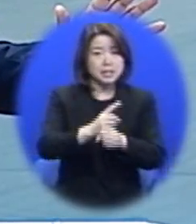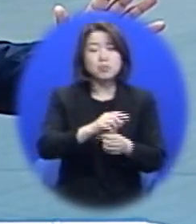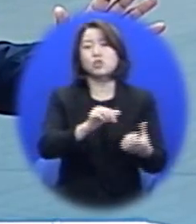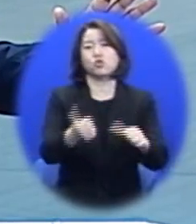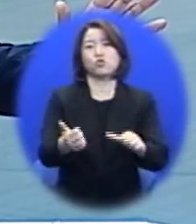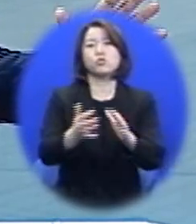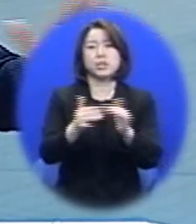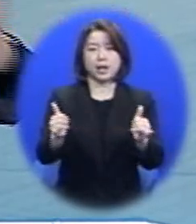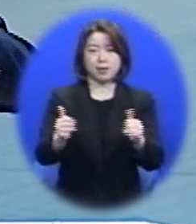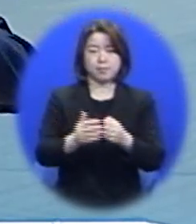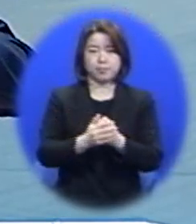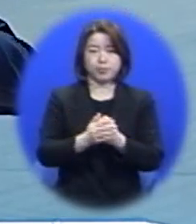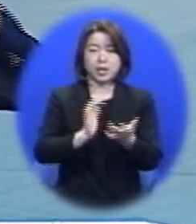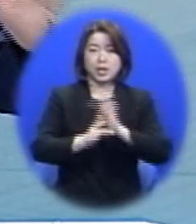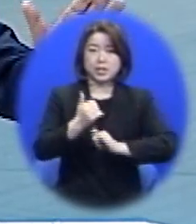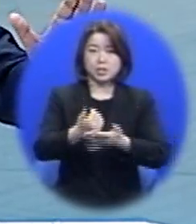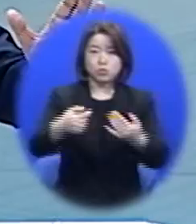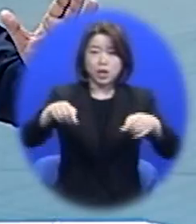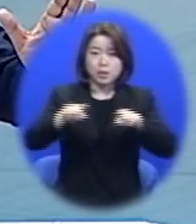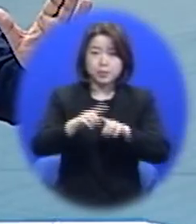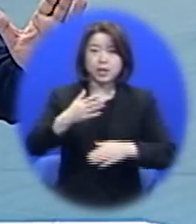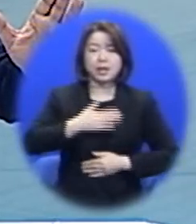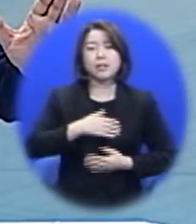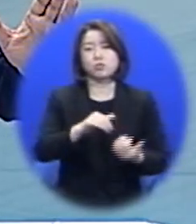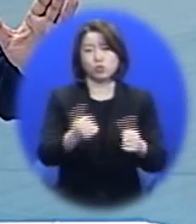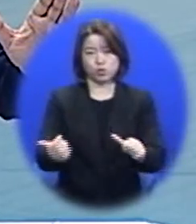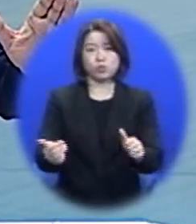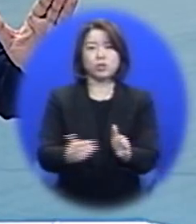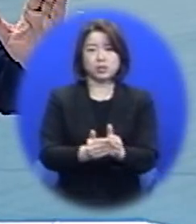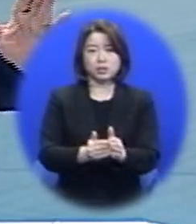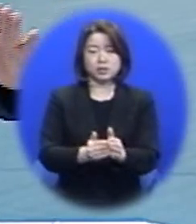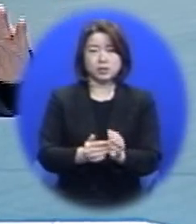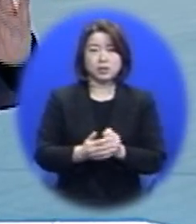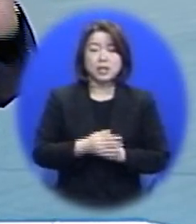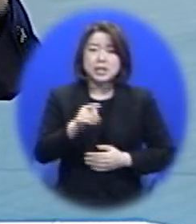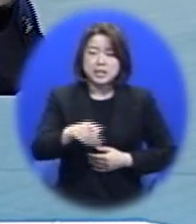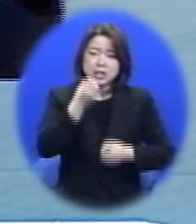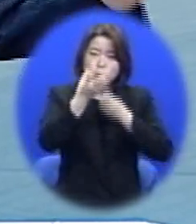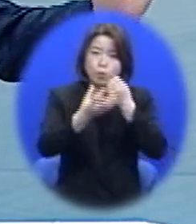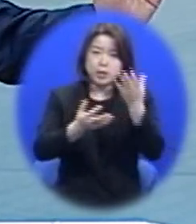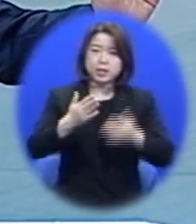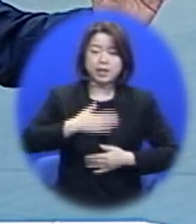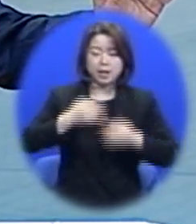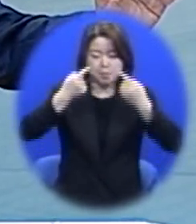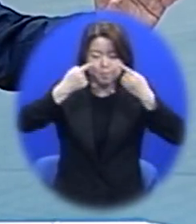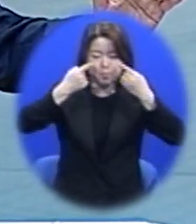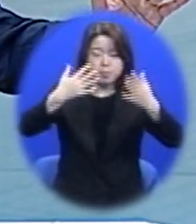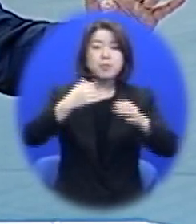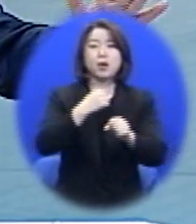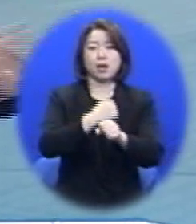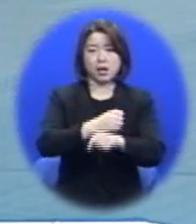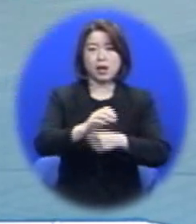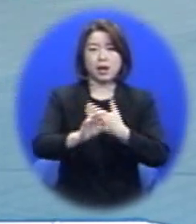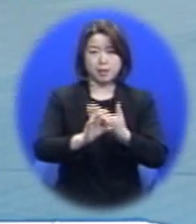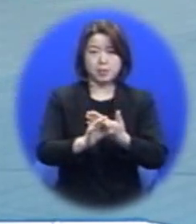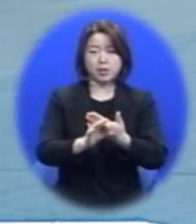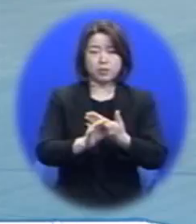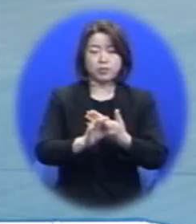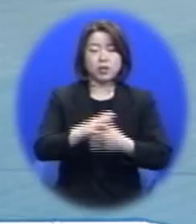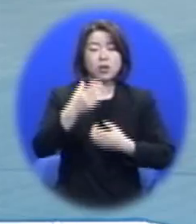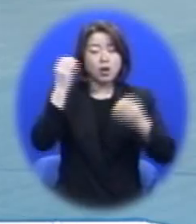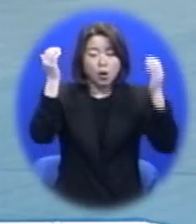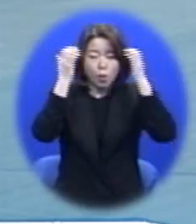사람, 예수님과 함께 나는 죽었습니다. 이 고백이 내게 분명해지면 그러면